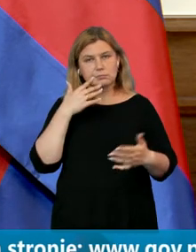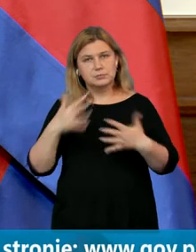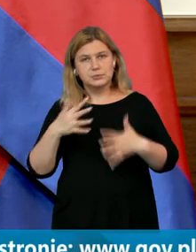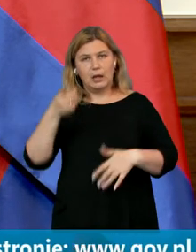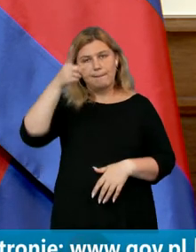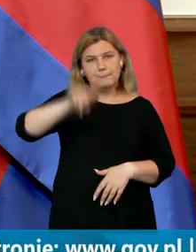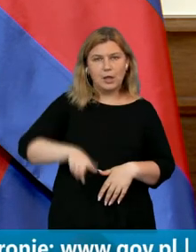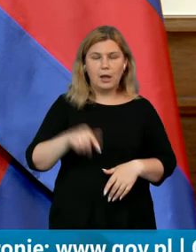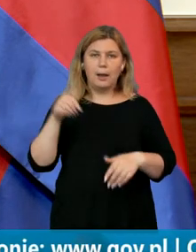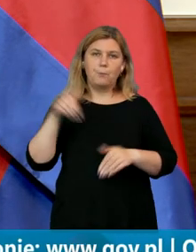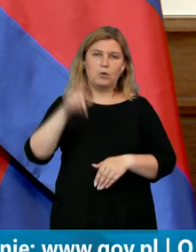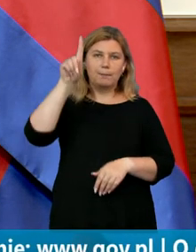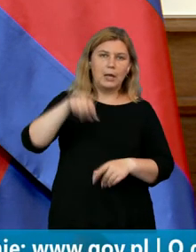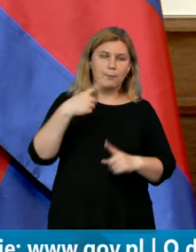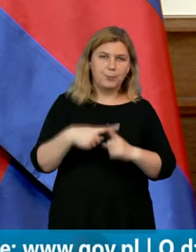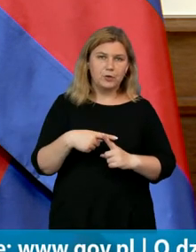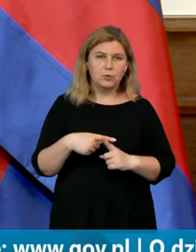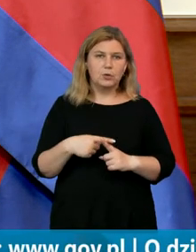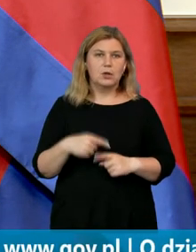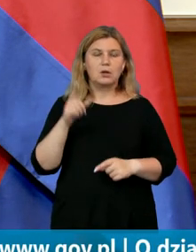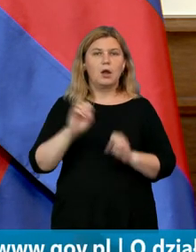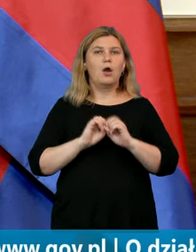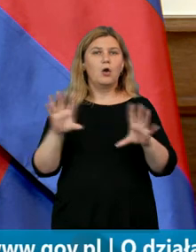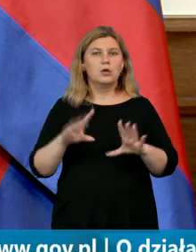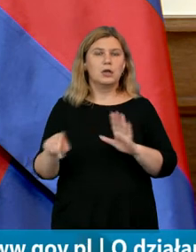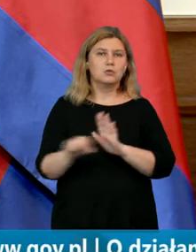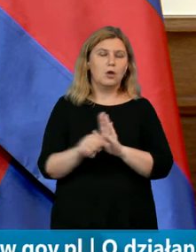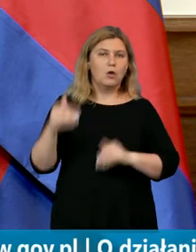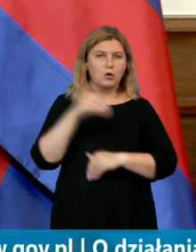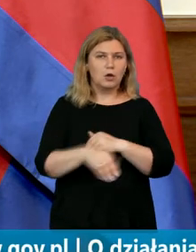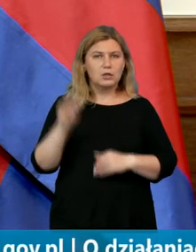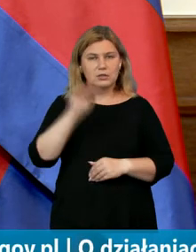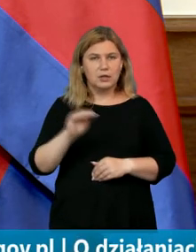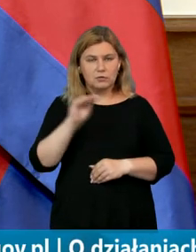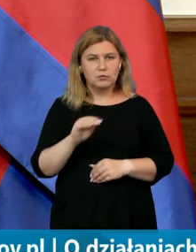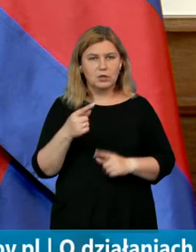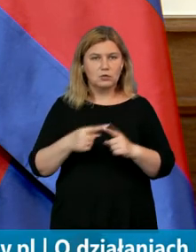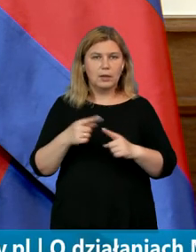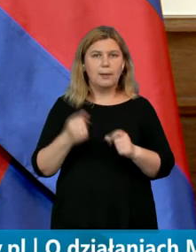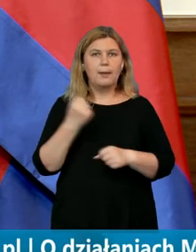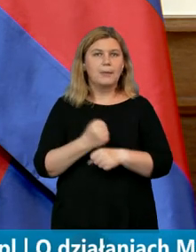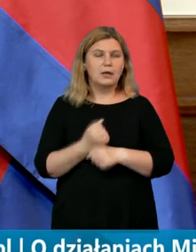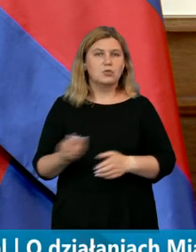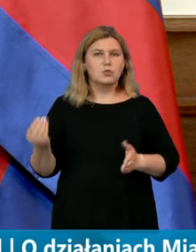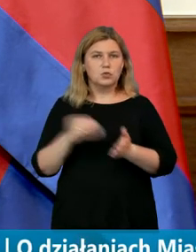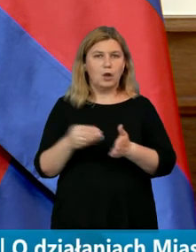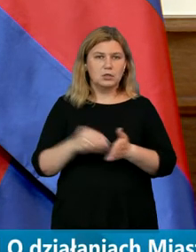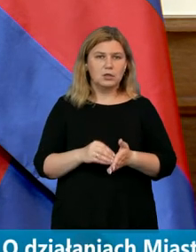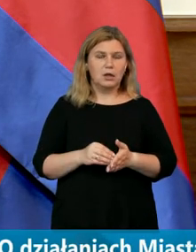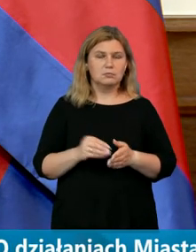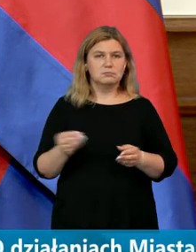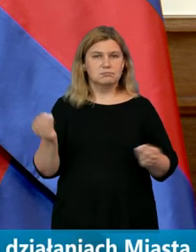miesiąc, może półtora. Natomiast oczywiście do samego końca jeszcze trochę, bo jeszcze tych prac dodatkowych czy